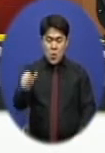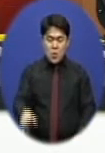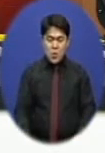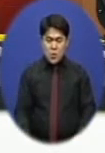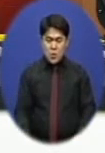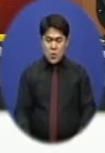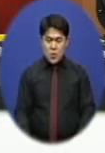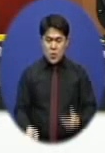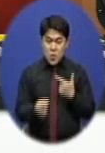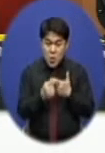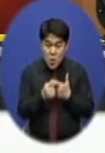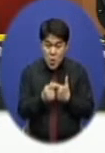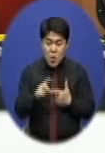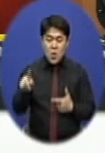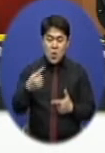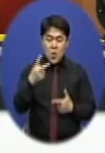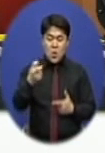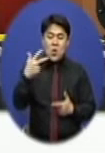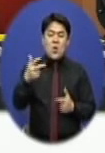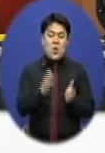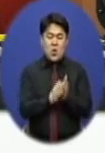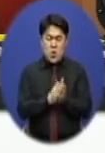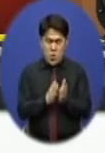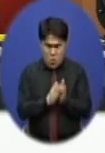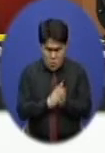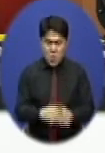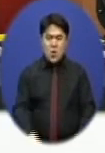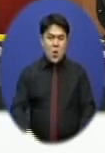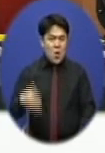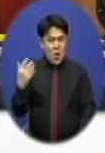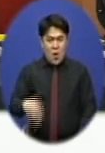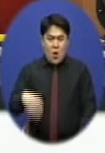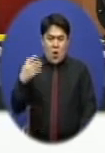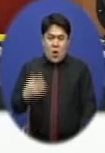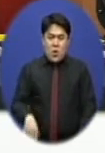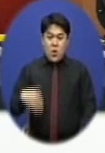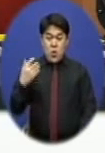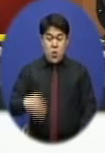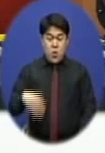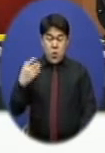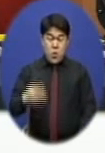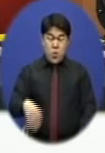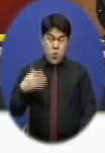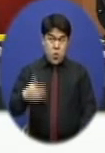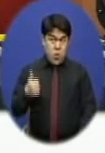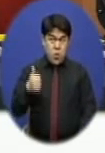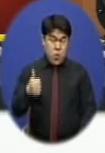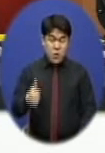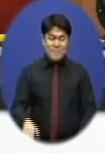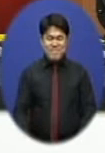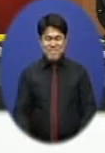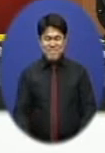85표. 6번 127표. 와. 네. 좋아져요,